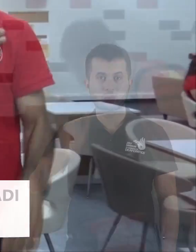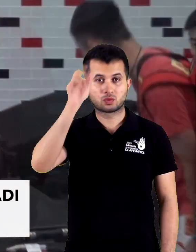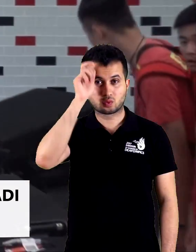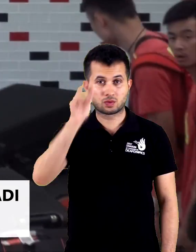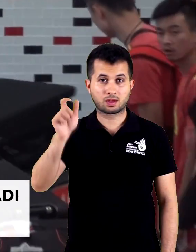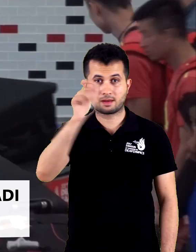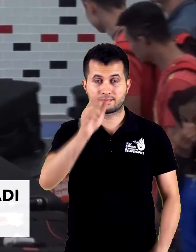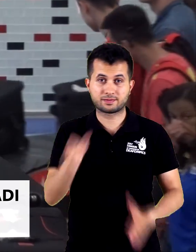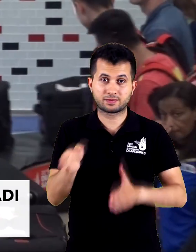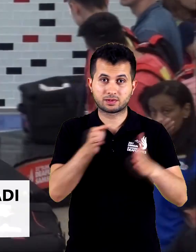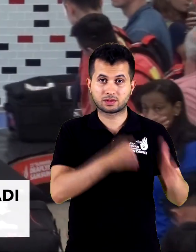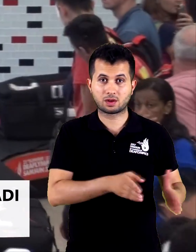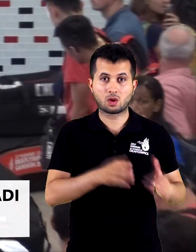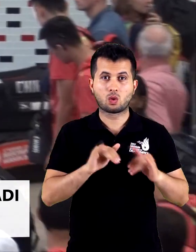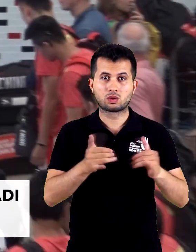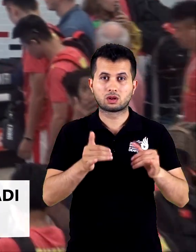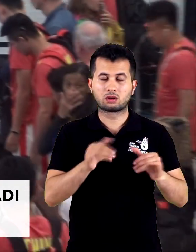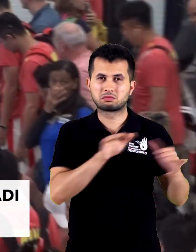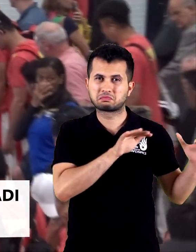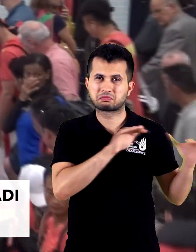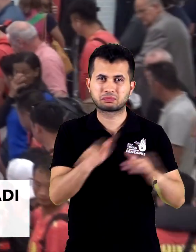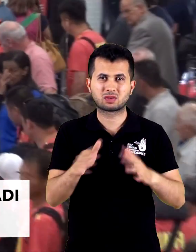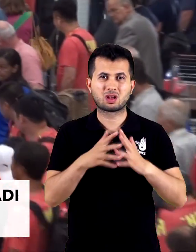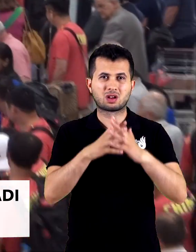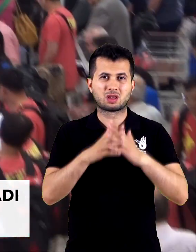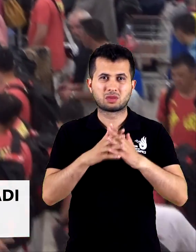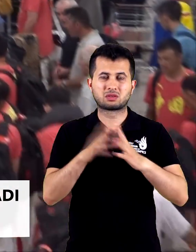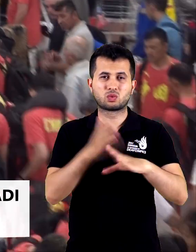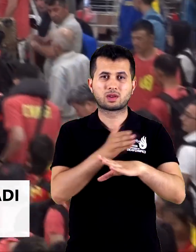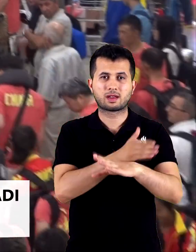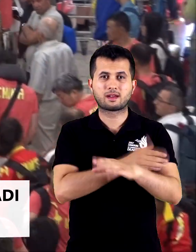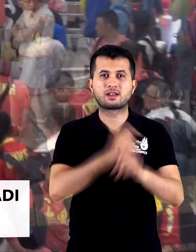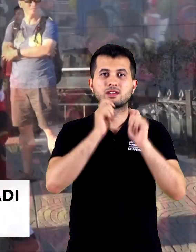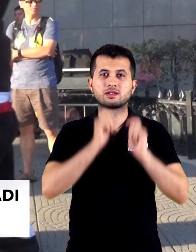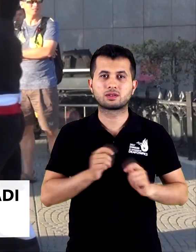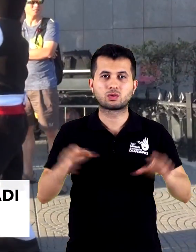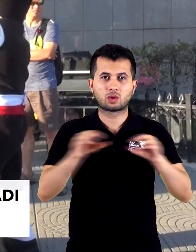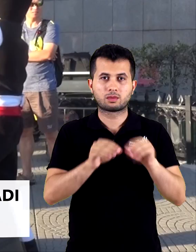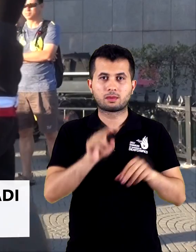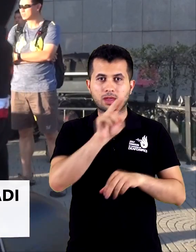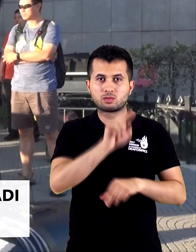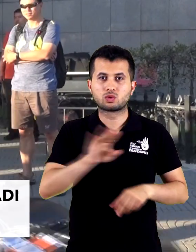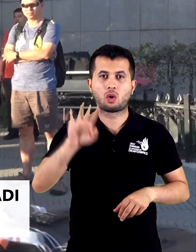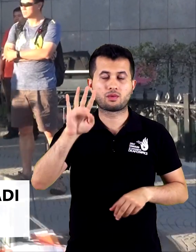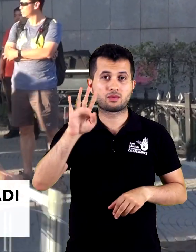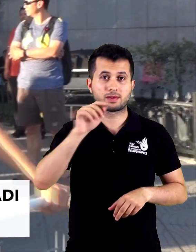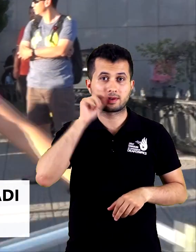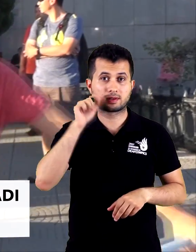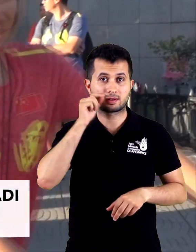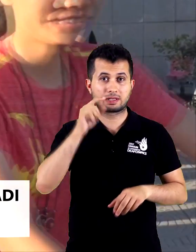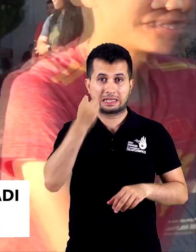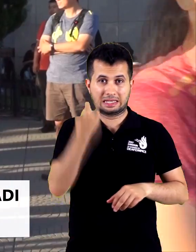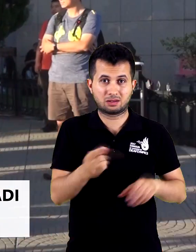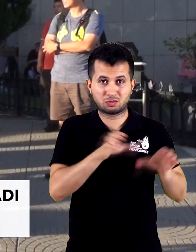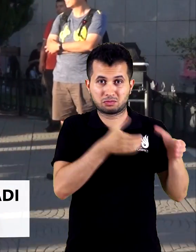Türkiye'nin dışında oyunlara kalabalık bir kafileyle katılacak ülkelerden Çin'de 74 kişilik ilk grubuyla